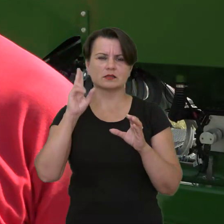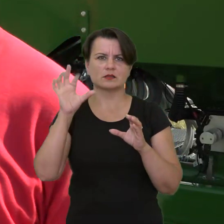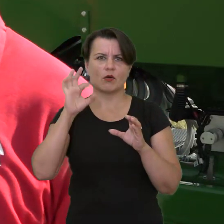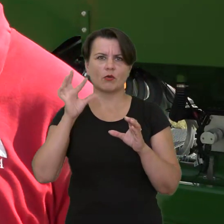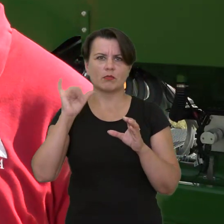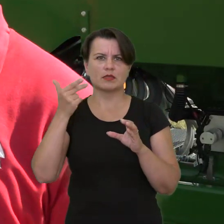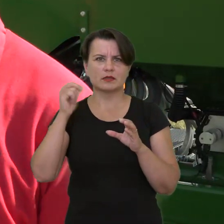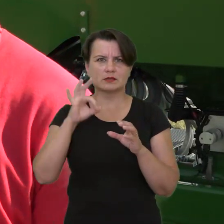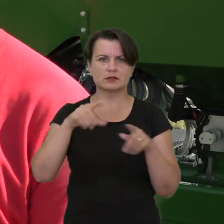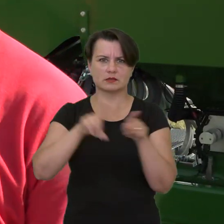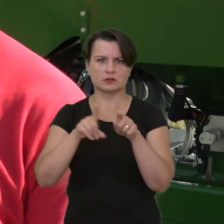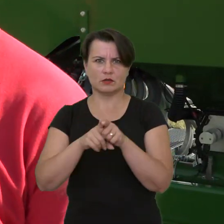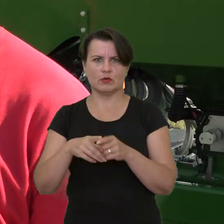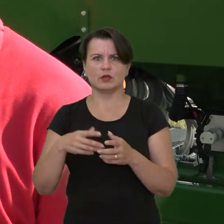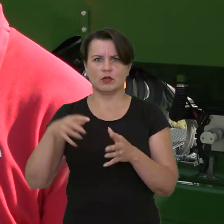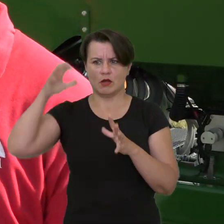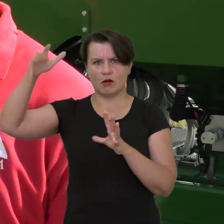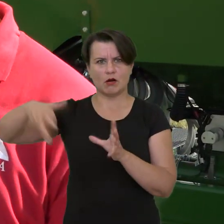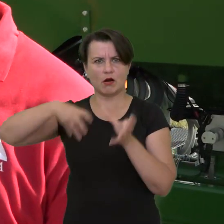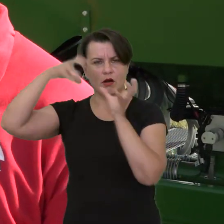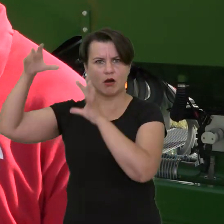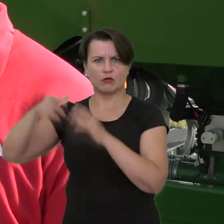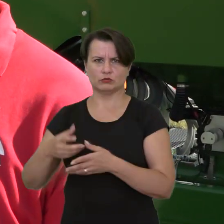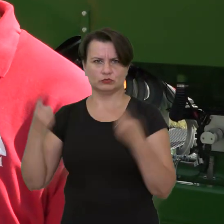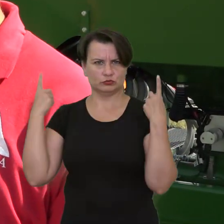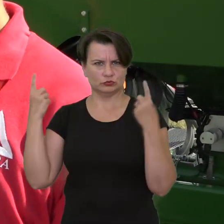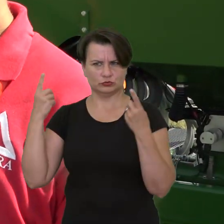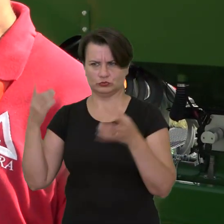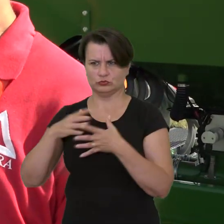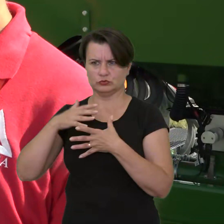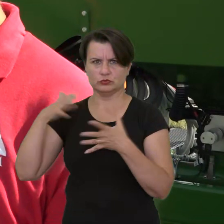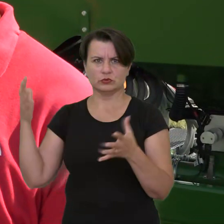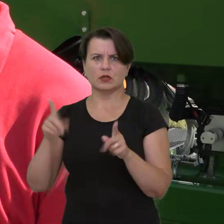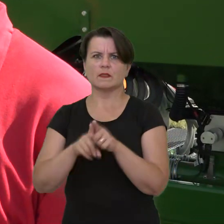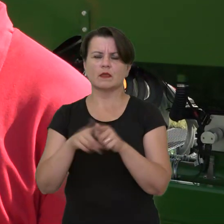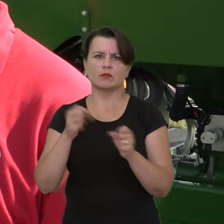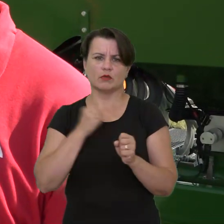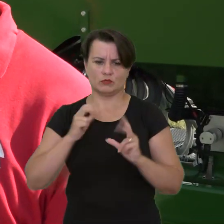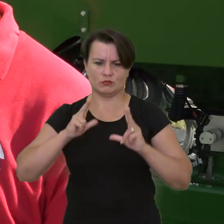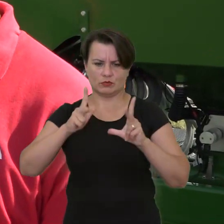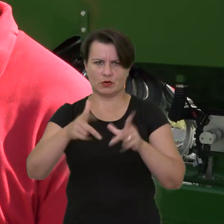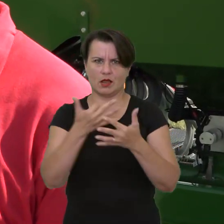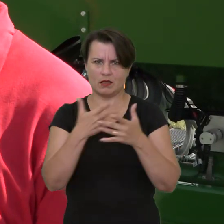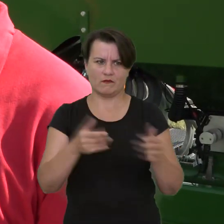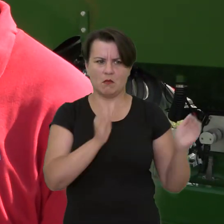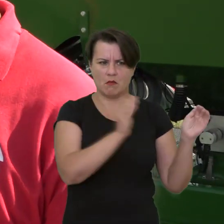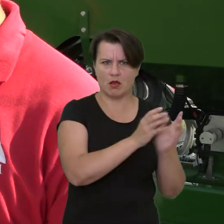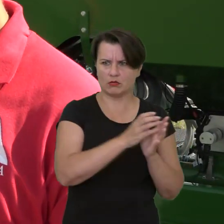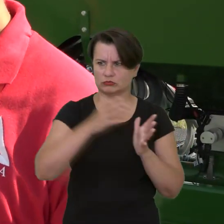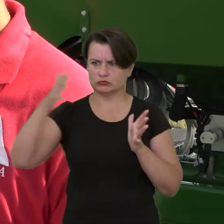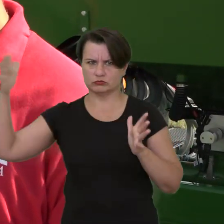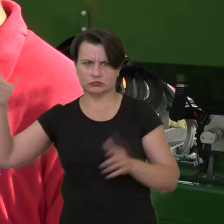fermas ir galima su krautuvais dideliais dirbti. Taipogi turim ir visą gamą traktorių, nuo